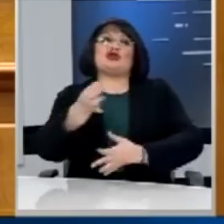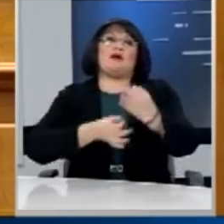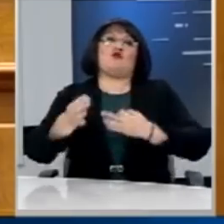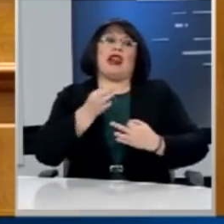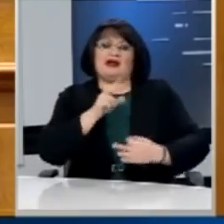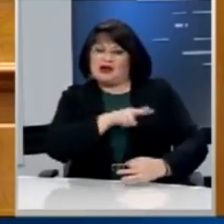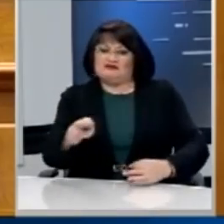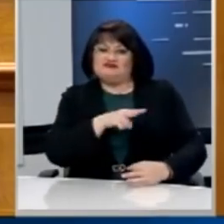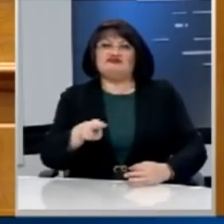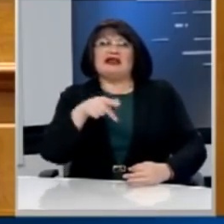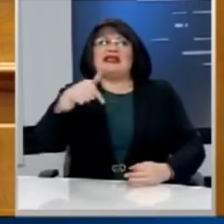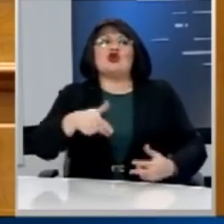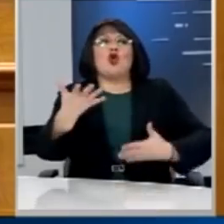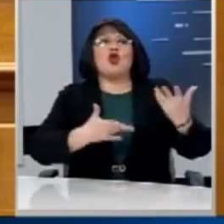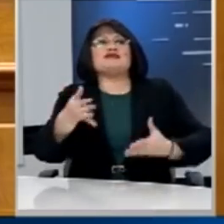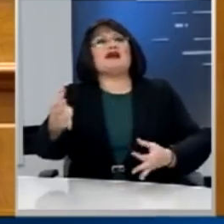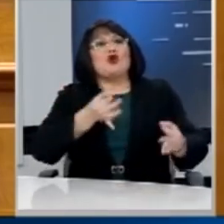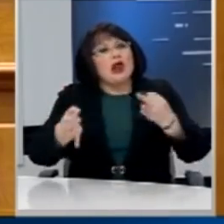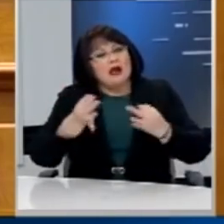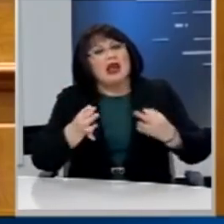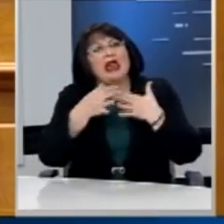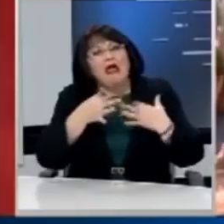μας ημερών. Γιατί αυτό είναι το καθήκον τους.